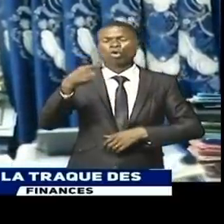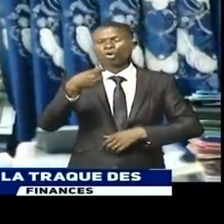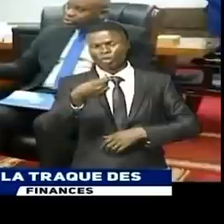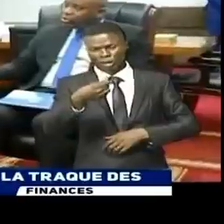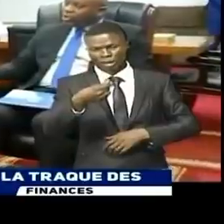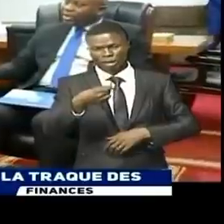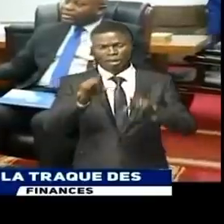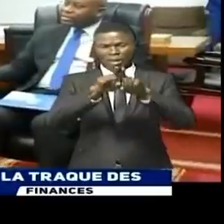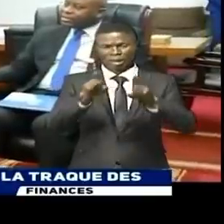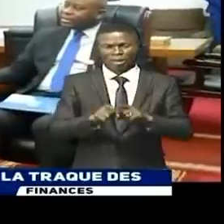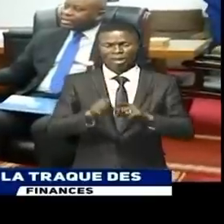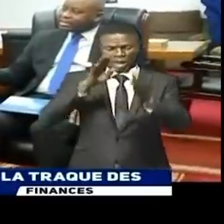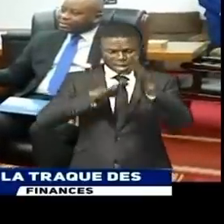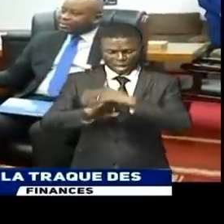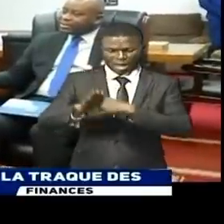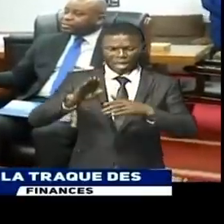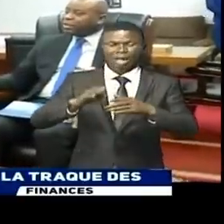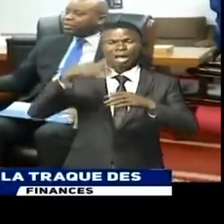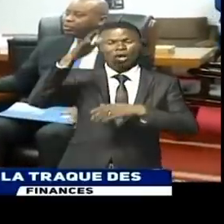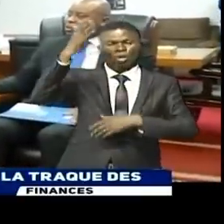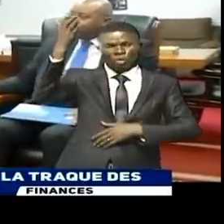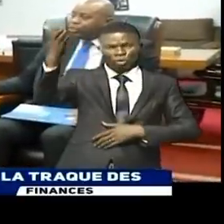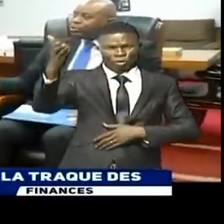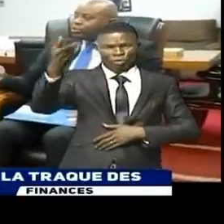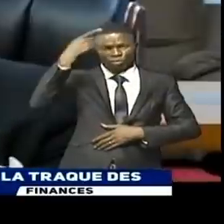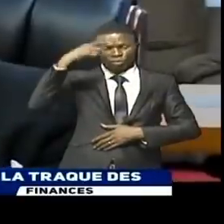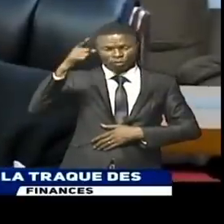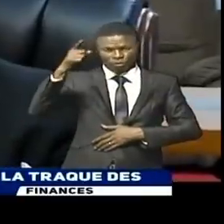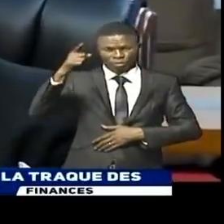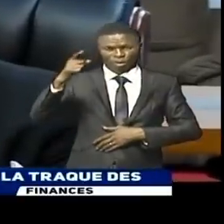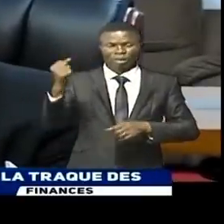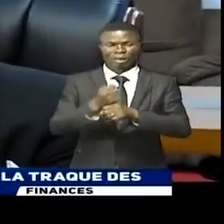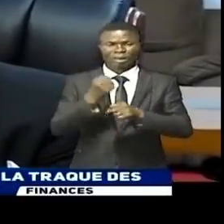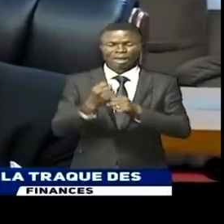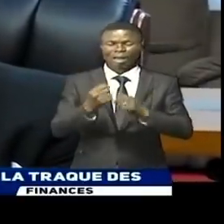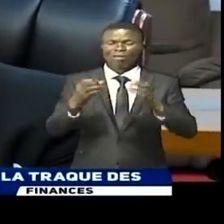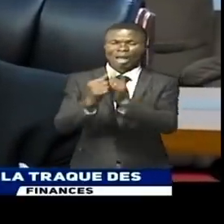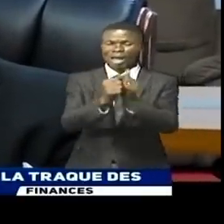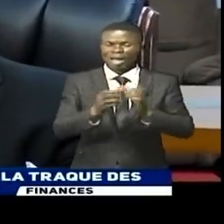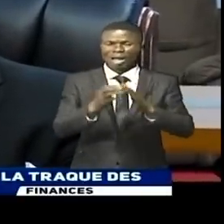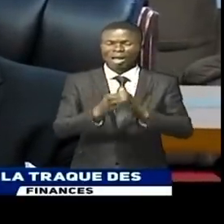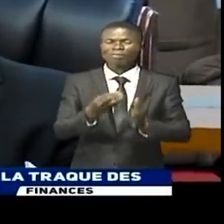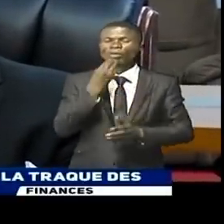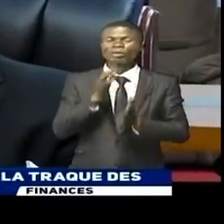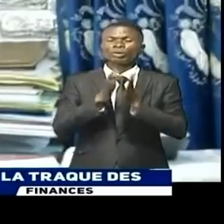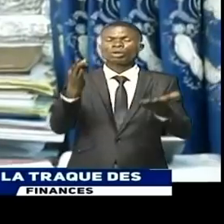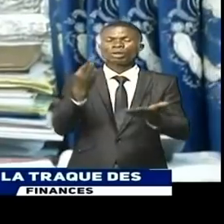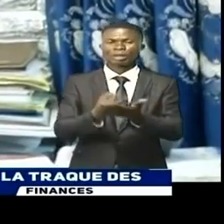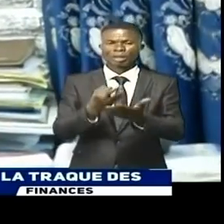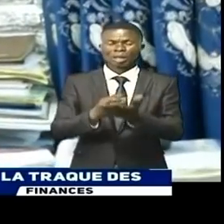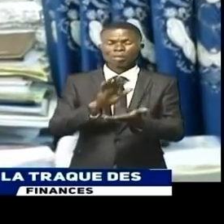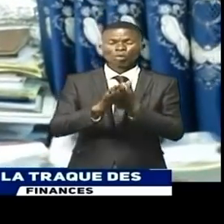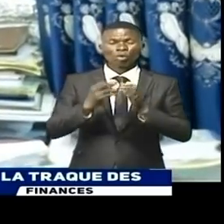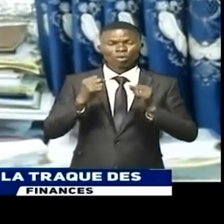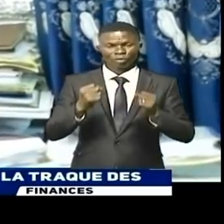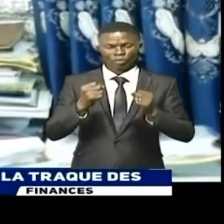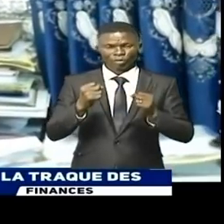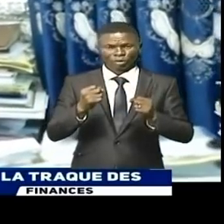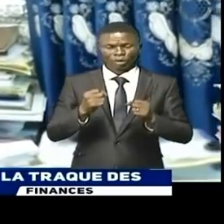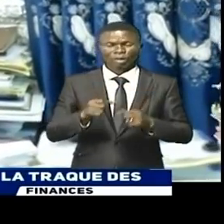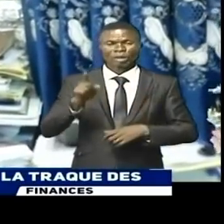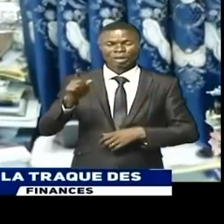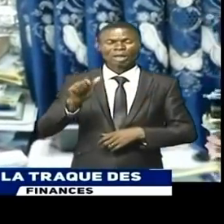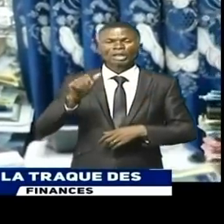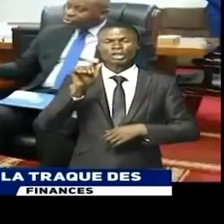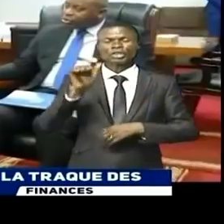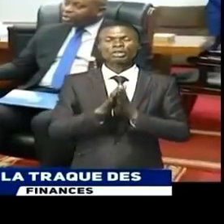ayant souscrit l'assurance à l'étranger coalisent avec l'inspection générale des finances pour plus d'efficacité alain cabinda directeur